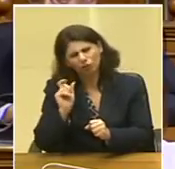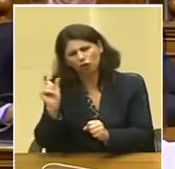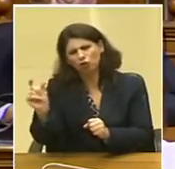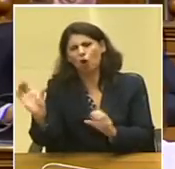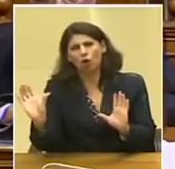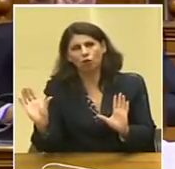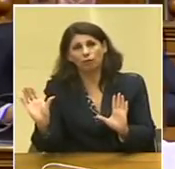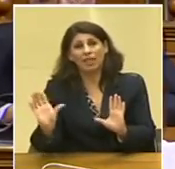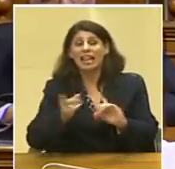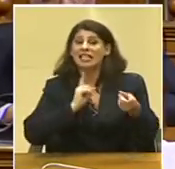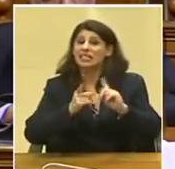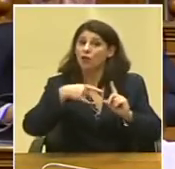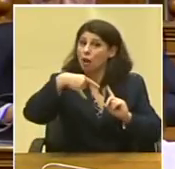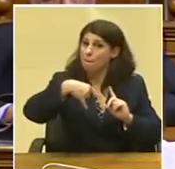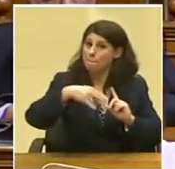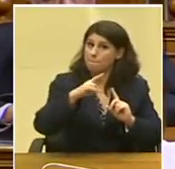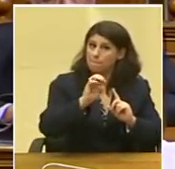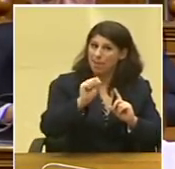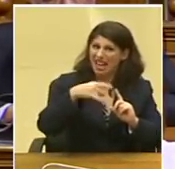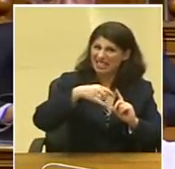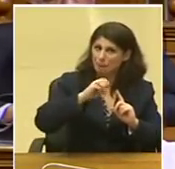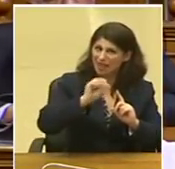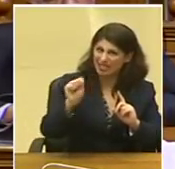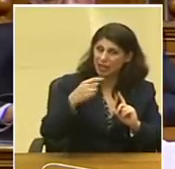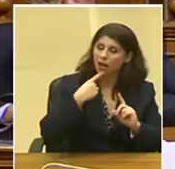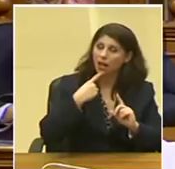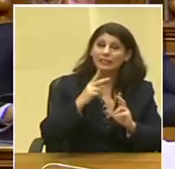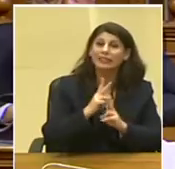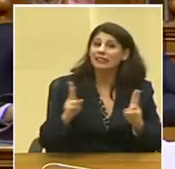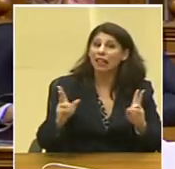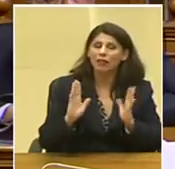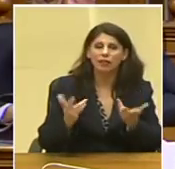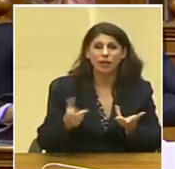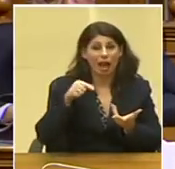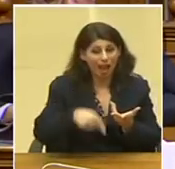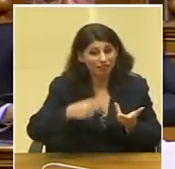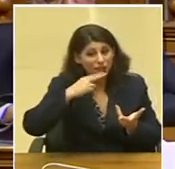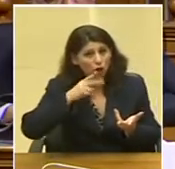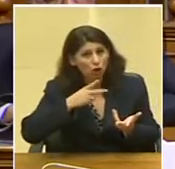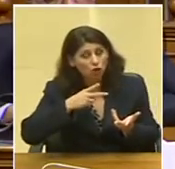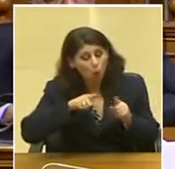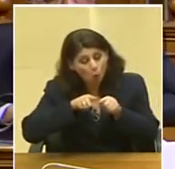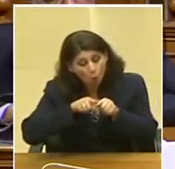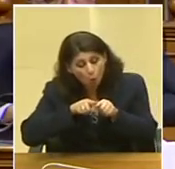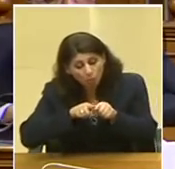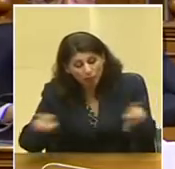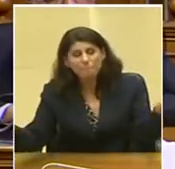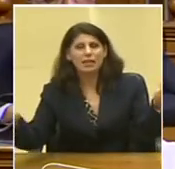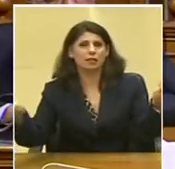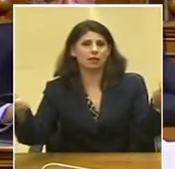Η Συμφωνία των Πρεσπών λέει σαφώς ότι η γλώσσα αυτή ουδεμία σχέση έχει με